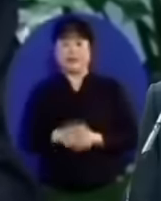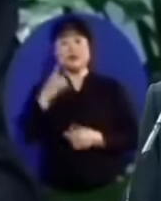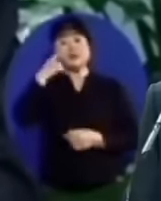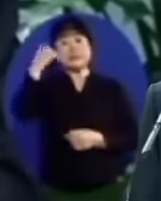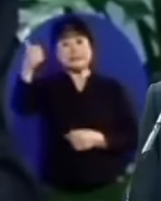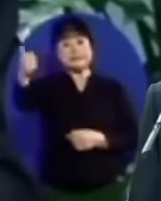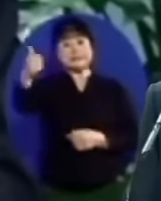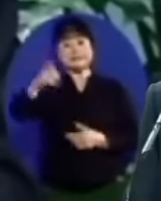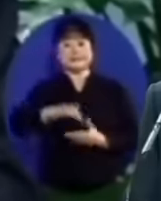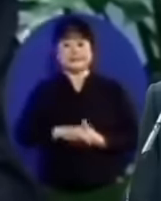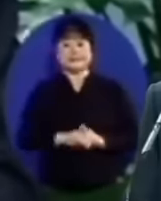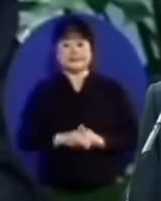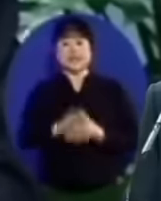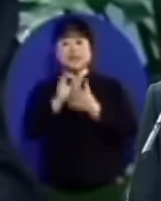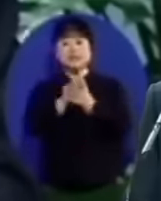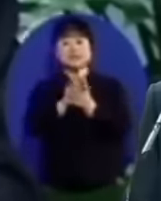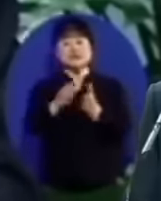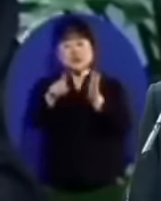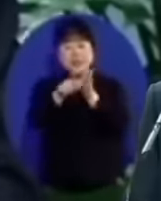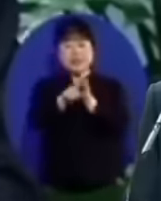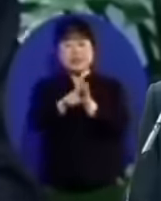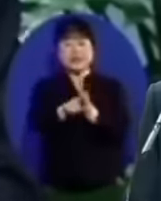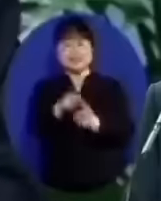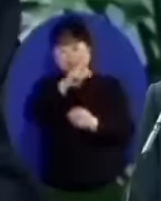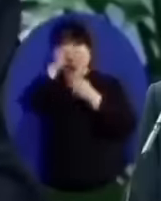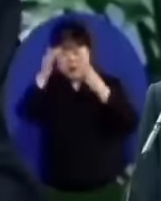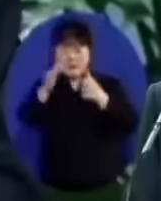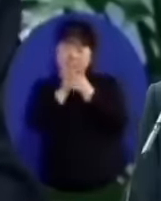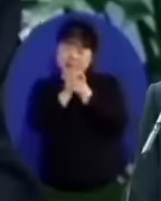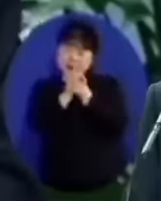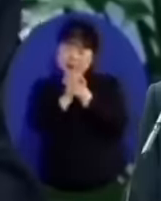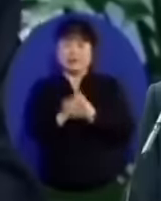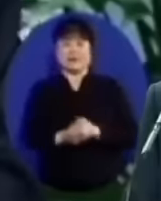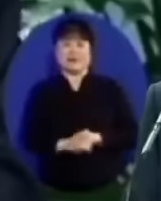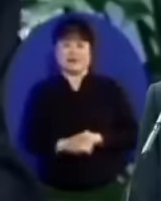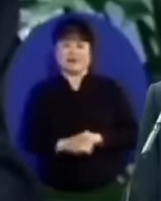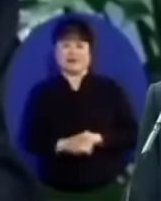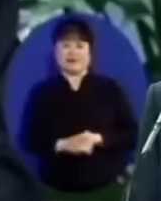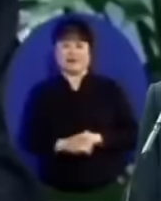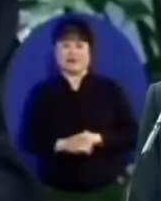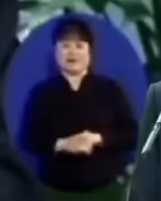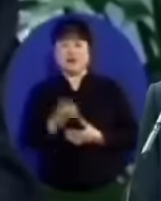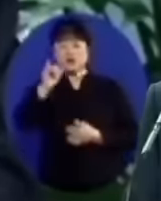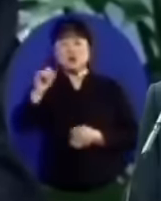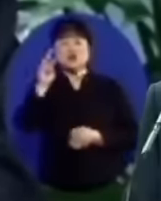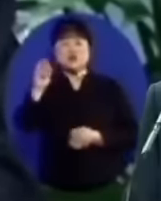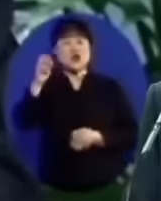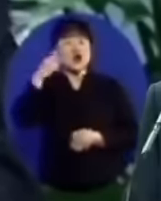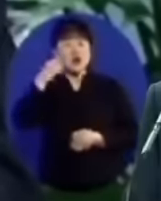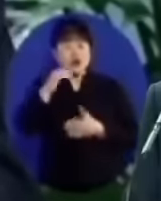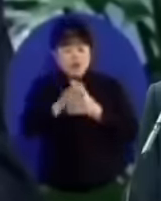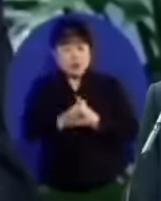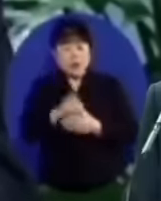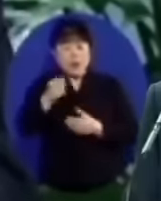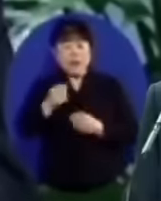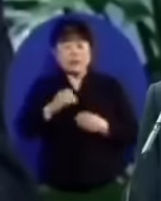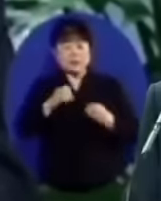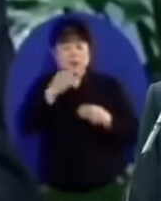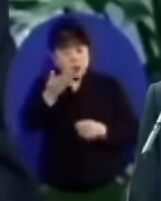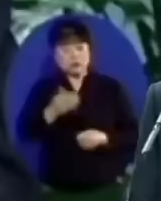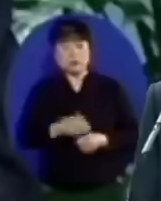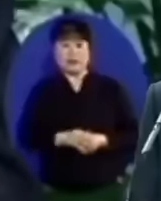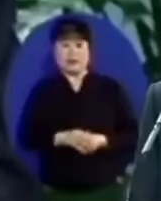목사님은 이 친구를 위해서 평생을 기도를 했습니다. 조지 뮬러의 기도가 5만 번 응답을